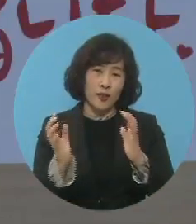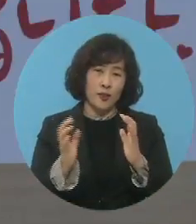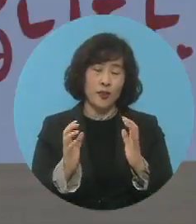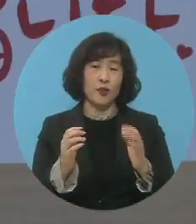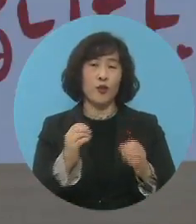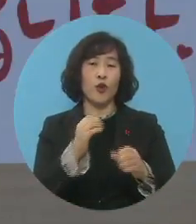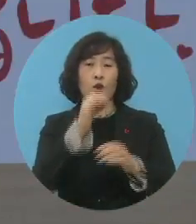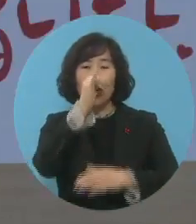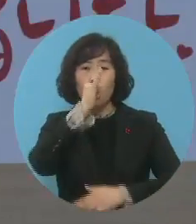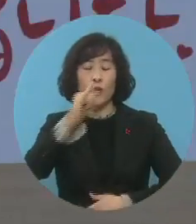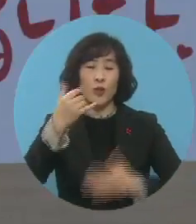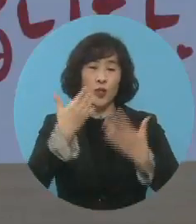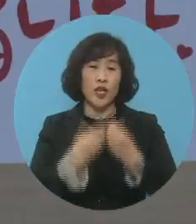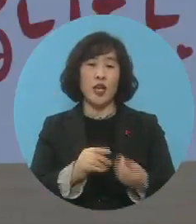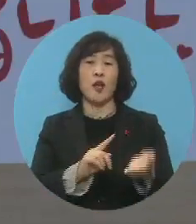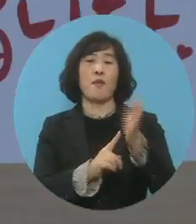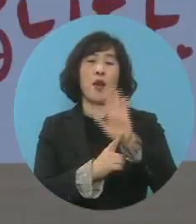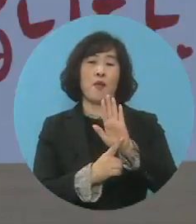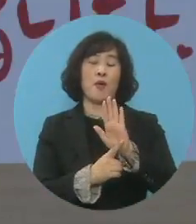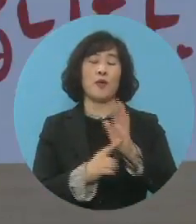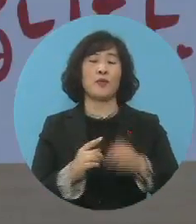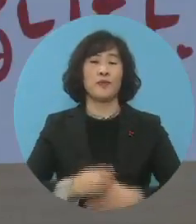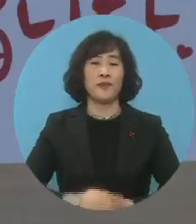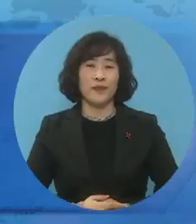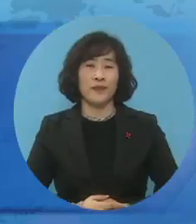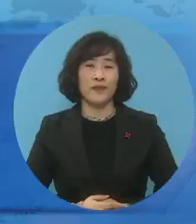내다봤습니다. 이어서 정부마당입니다.